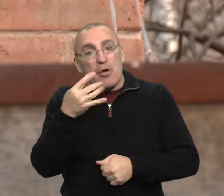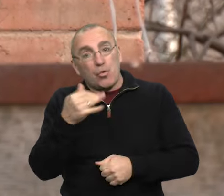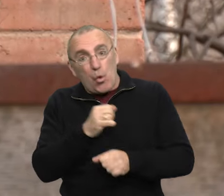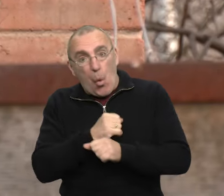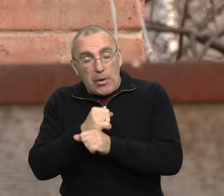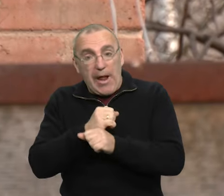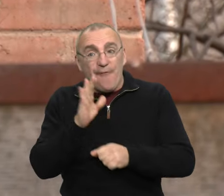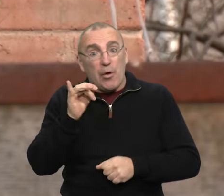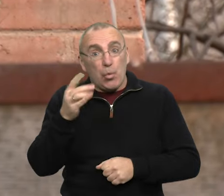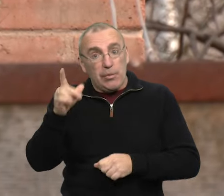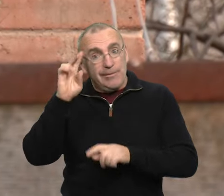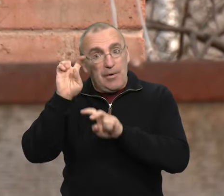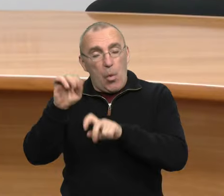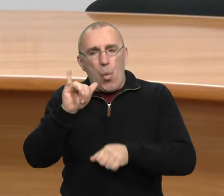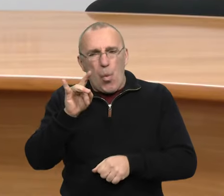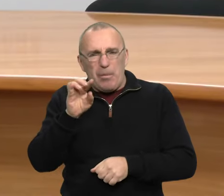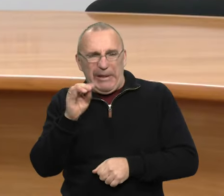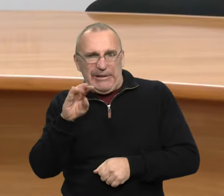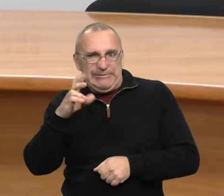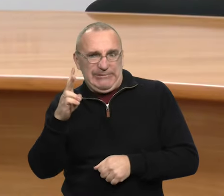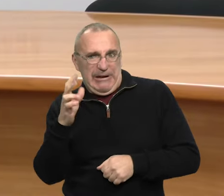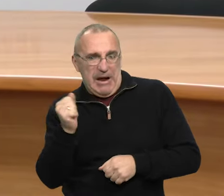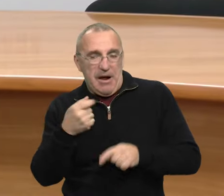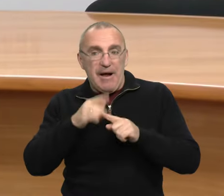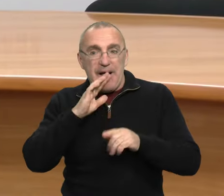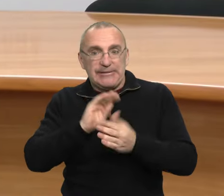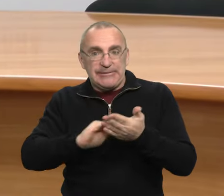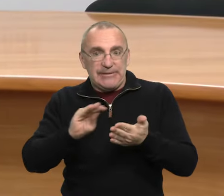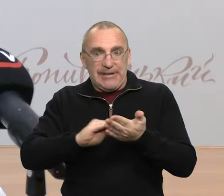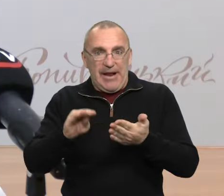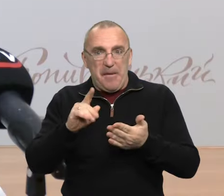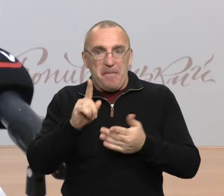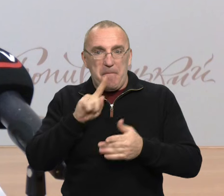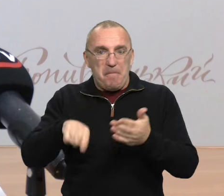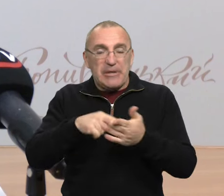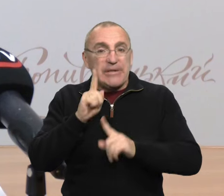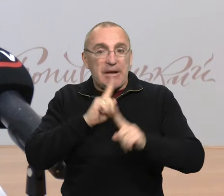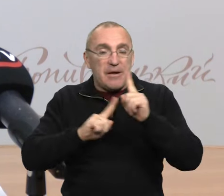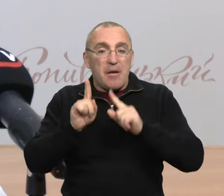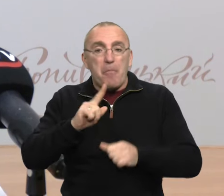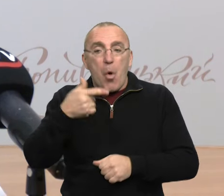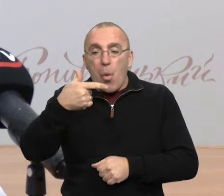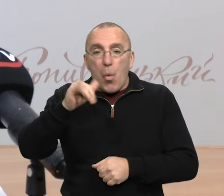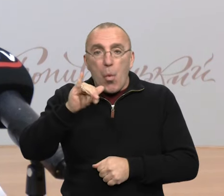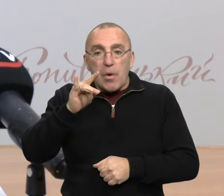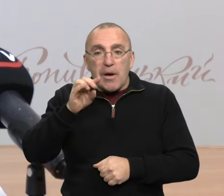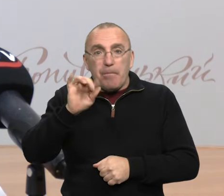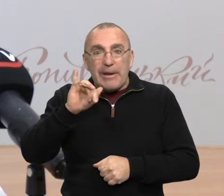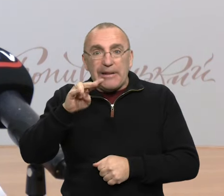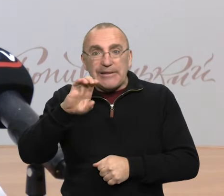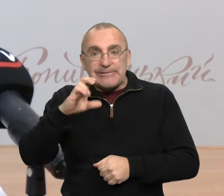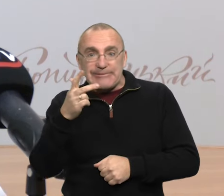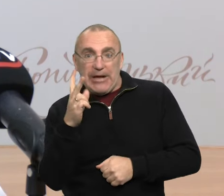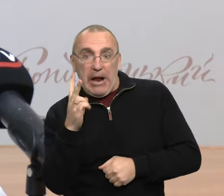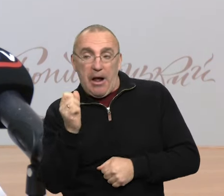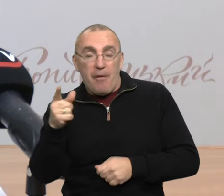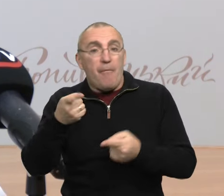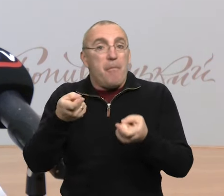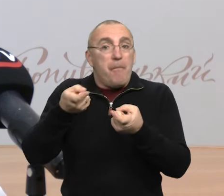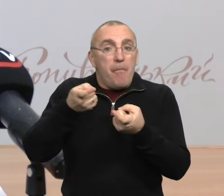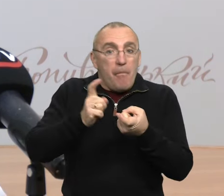вулицю Ватутіна назвати гурбенська розповів секретар міськради Олег колюка чому гурбенська вона